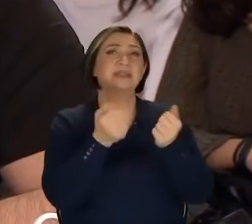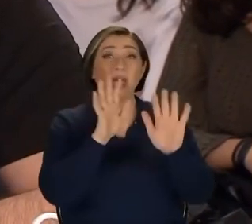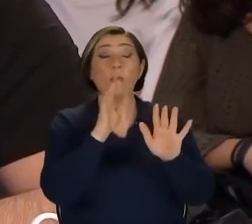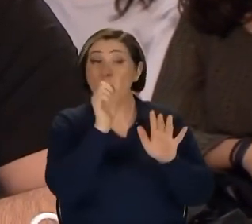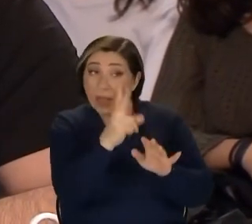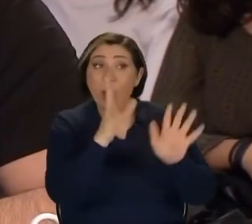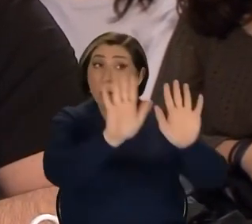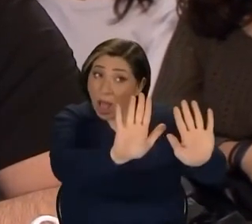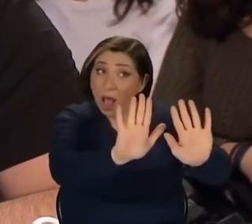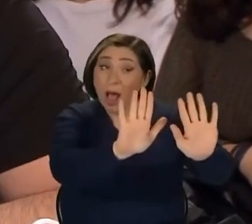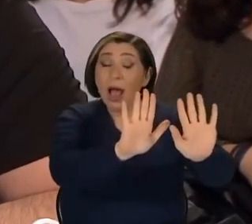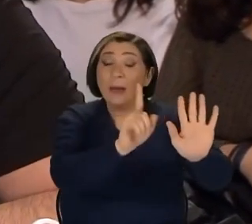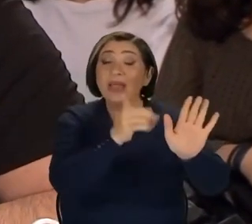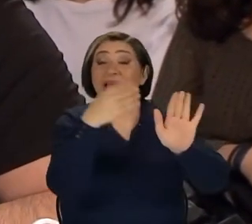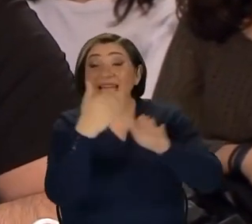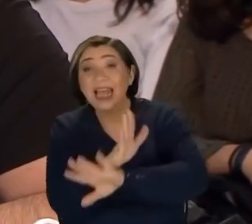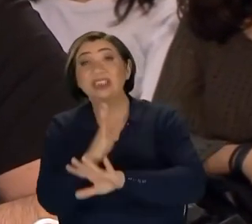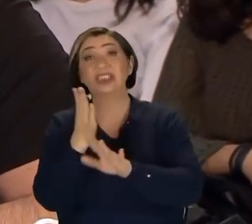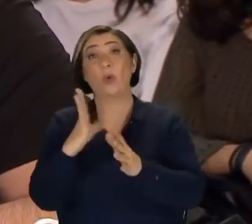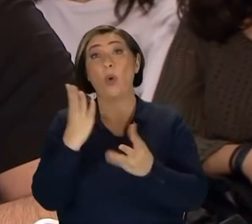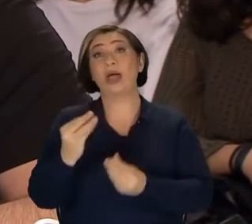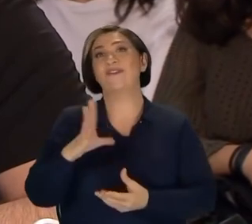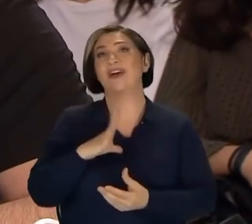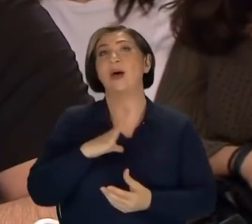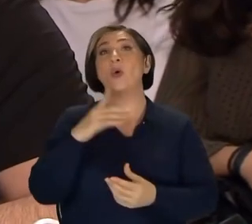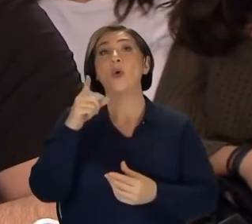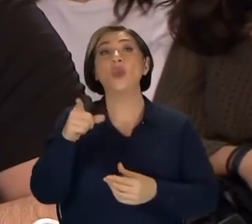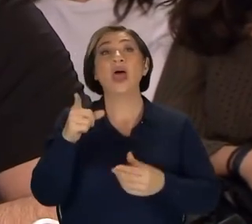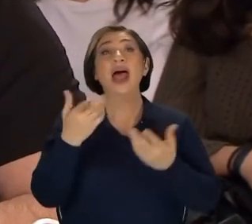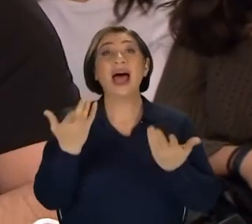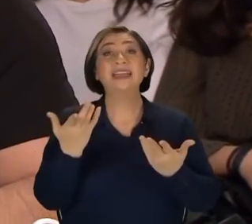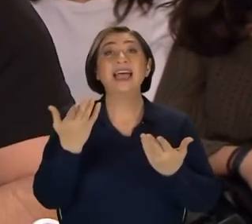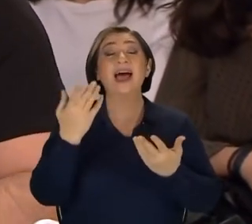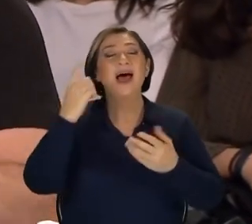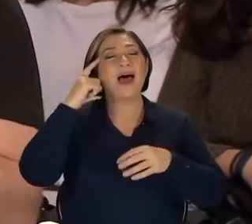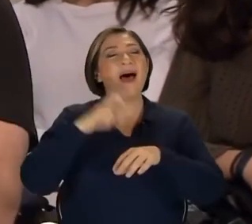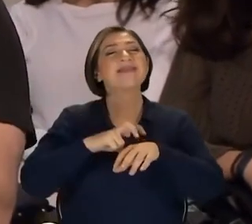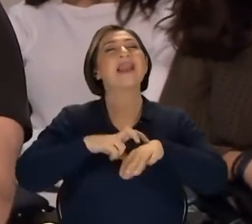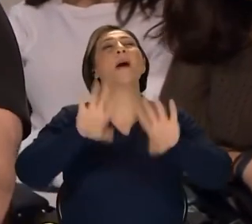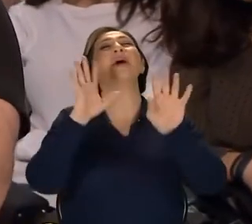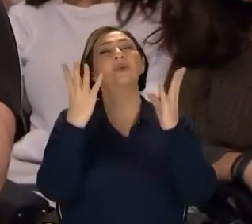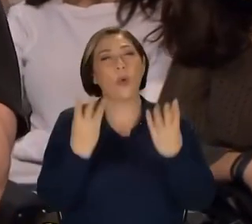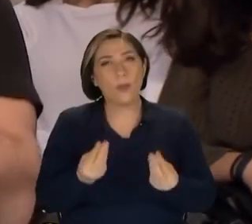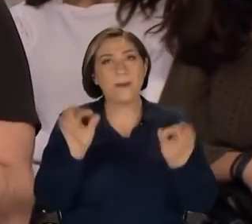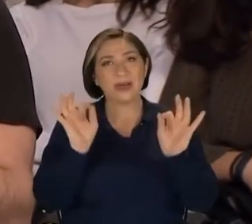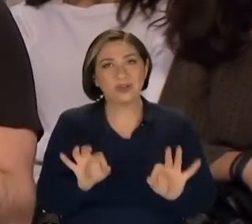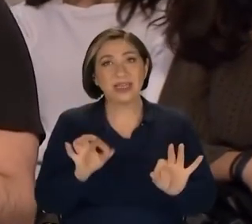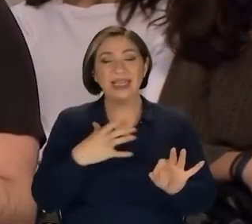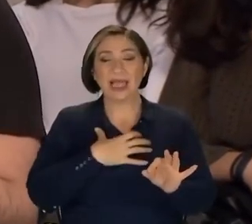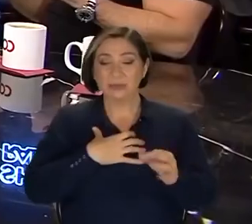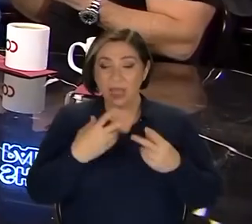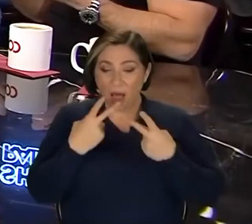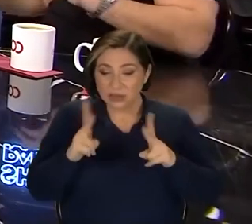bir yandan da insanların gerçek versiyonları var. Ve onları artık anmaz olduğumuz aşikar. Kendimize